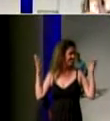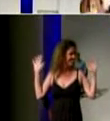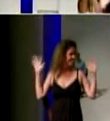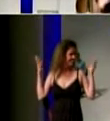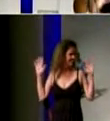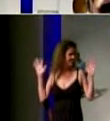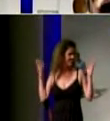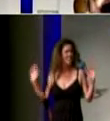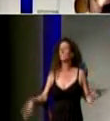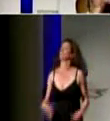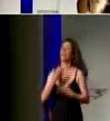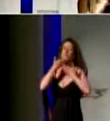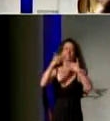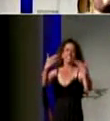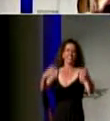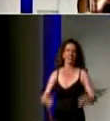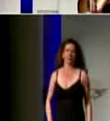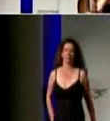Merci.